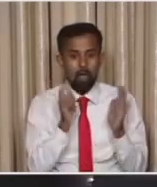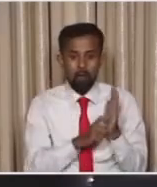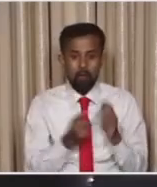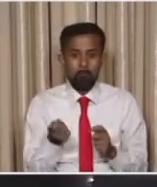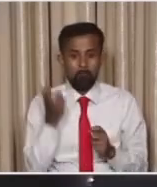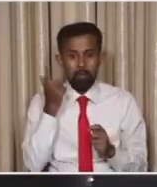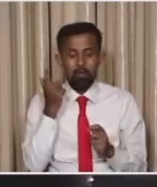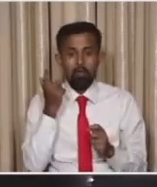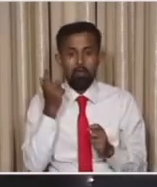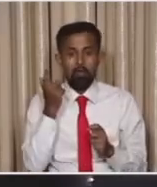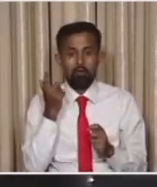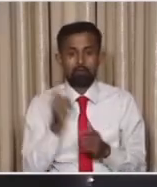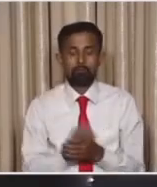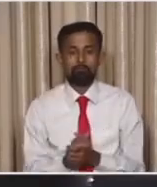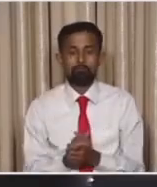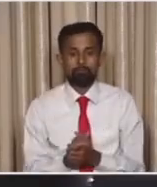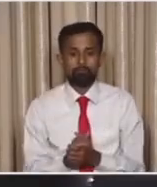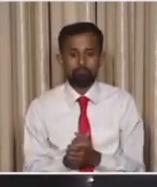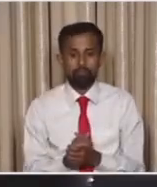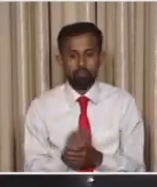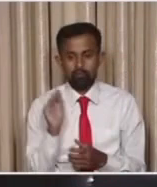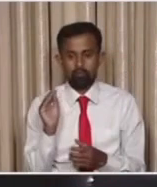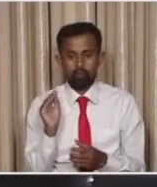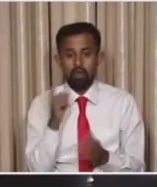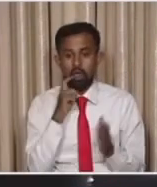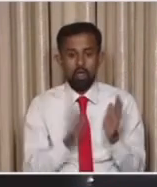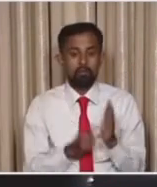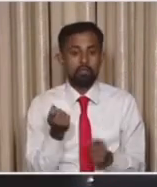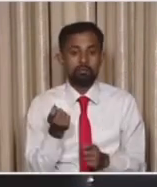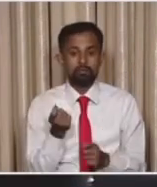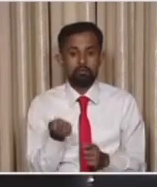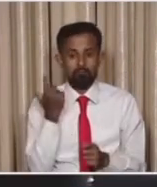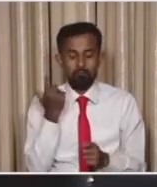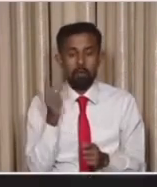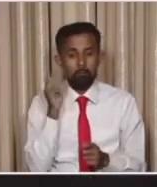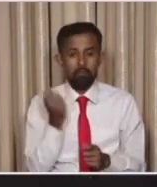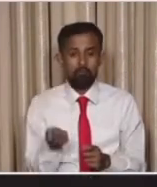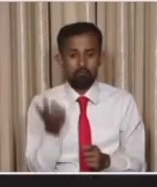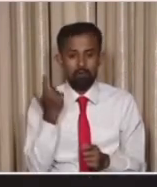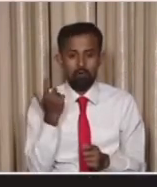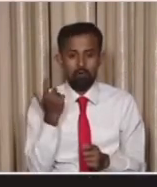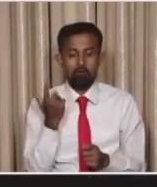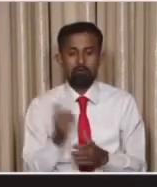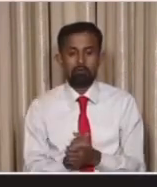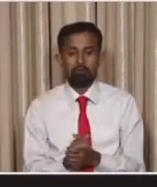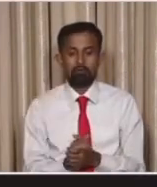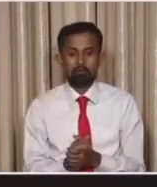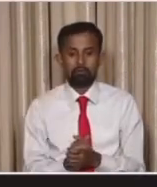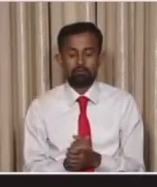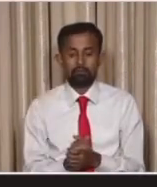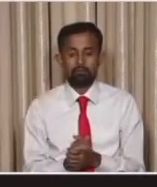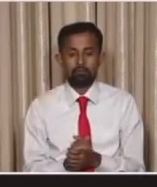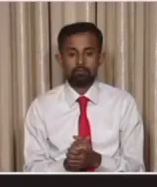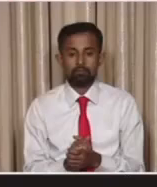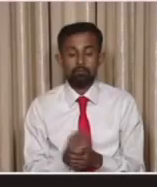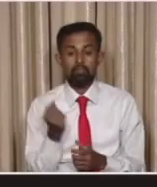සභාවේ කාලේ යනවා කතා කරන්න කට්ටි ඉන්නවා. පොඩ්ඩක් කුකුල් මස් මිල වැඩි බිත්තර මිල වැඩි කියලා විතරම කිව්වා. ඒ නිසා තමයි